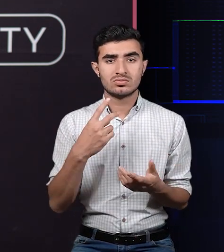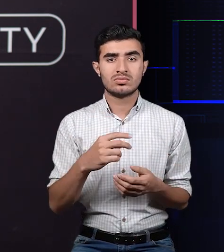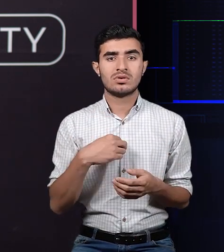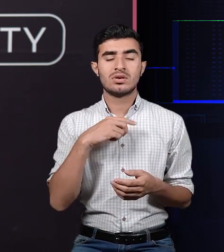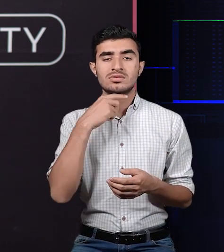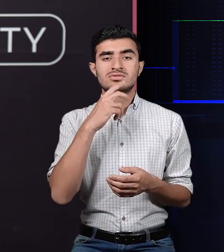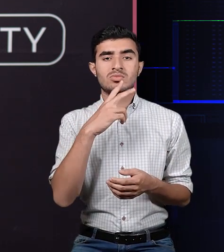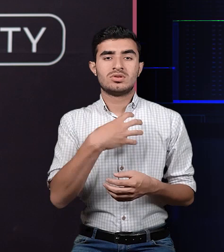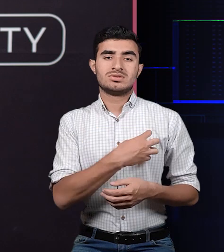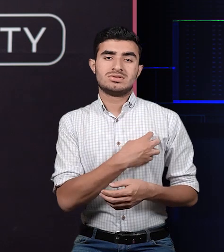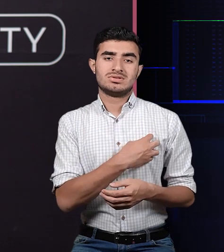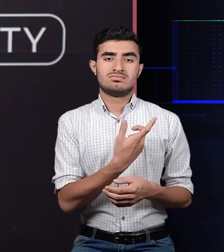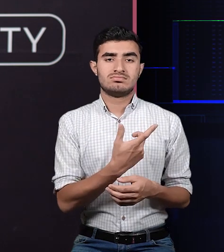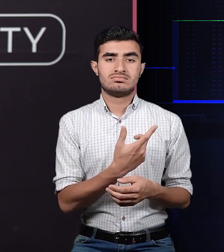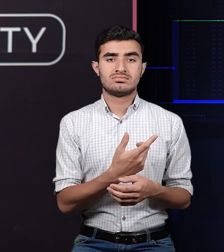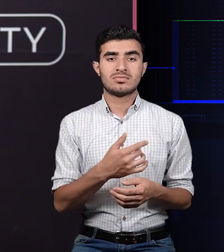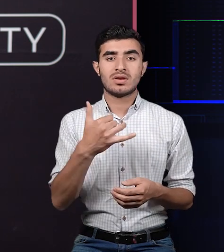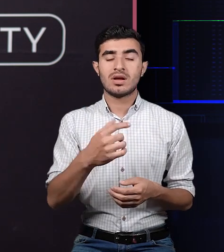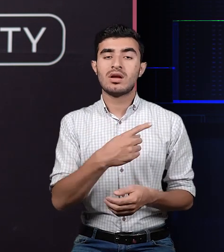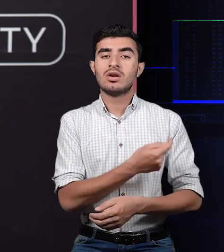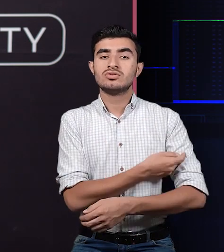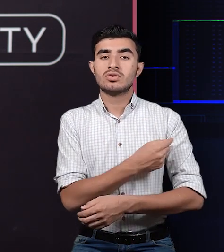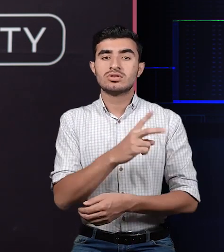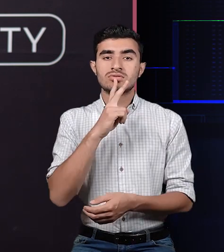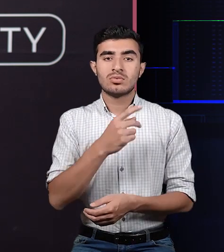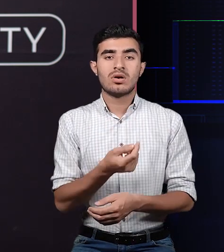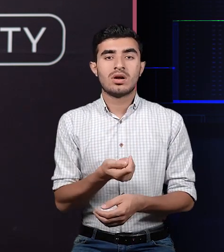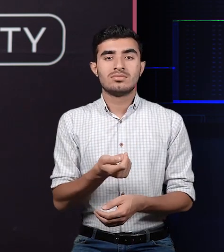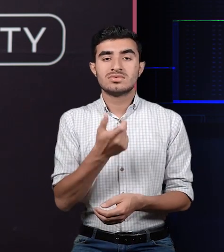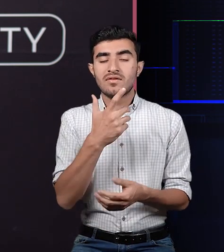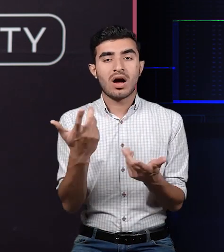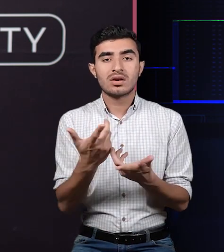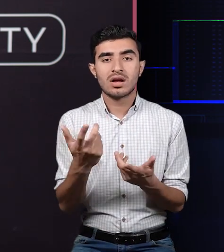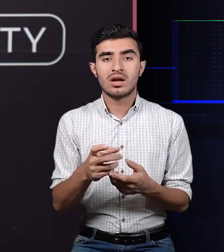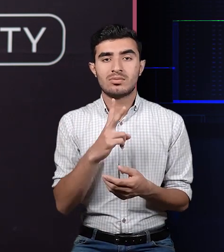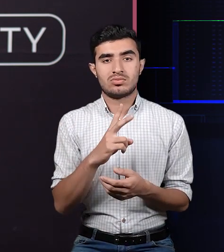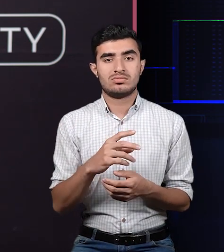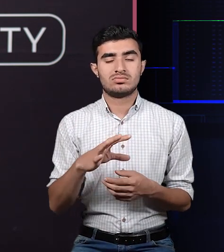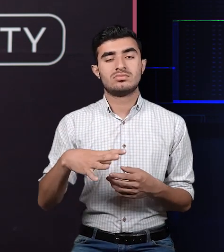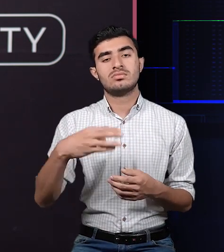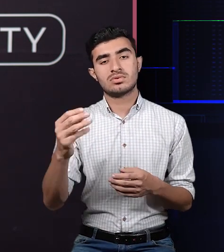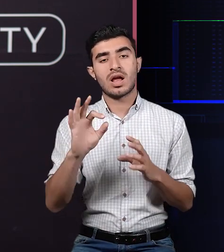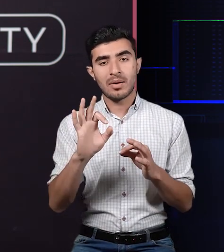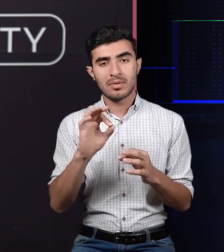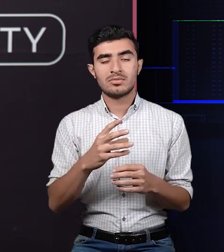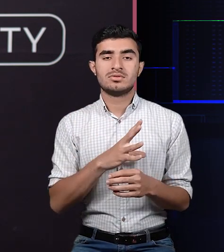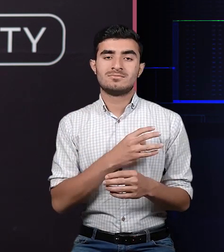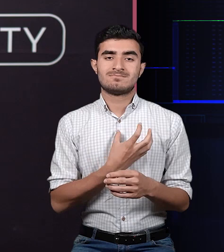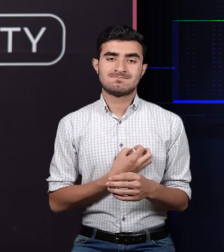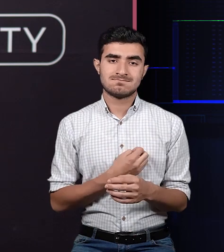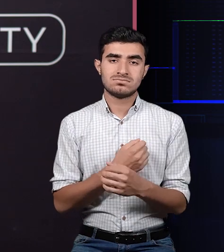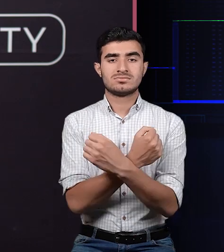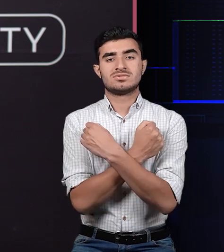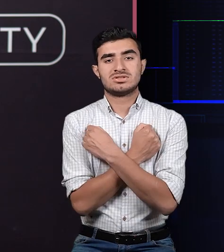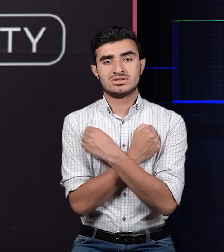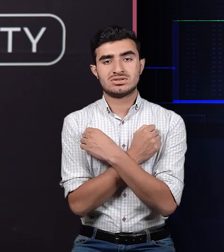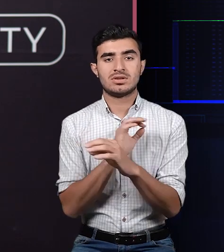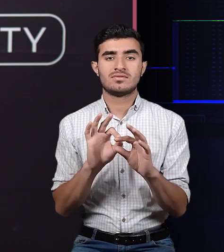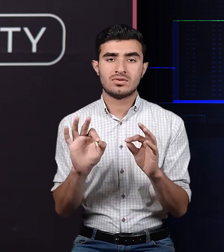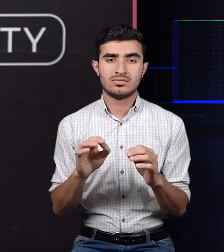لگا لیا۔ اتنے میں ایک نرس ڈاکٹر کے کمرے کی طرف دوڑی۔ ڈاکٹر صاحب، مریض کی حالت سیریس ہے، جلدی